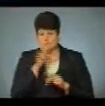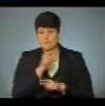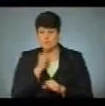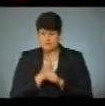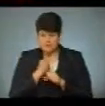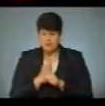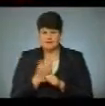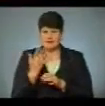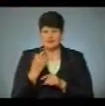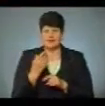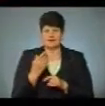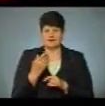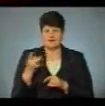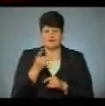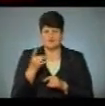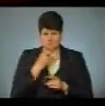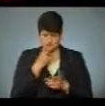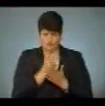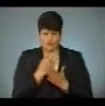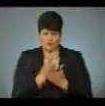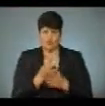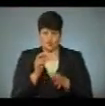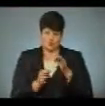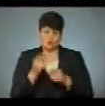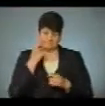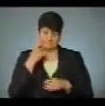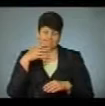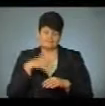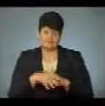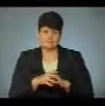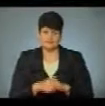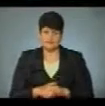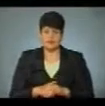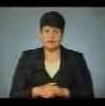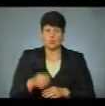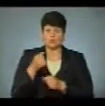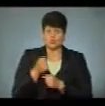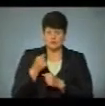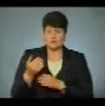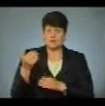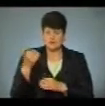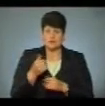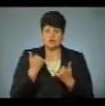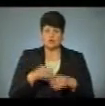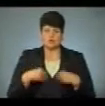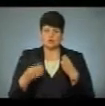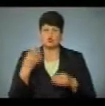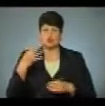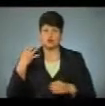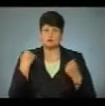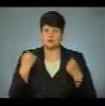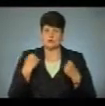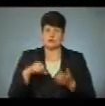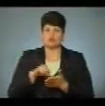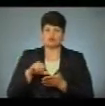Він декілька разів зірвався, це було видно, судді це оцінили. Кубками, що за моєю спиною, нагородять сьогодні 40